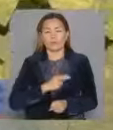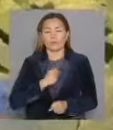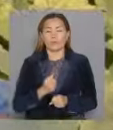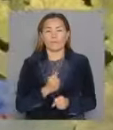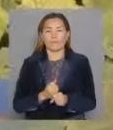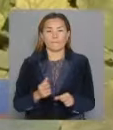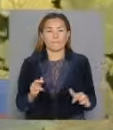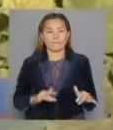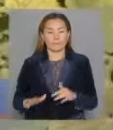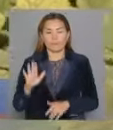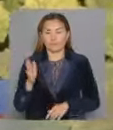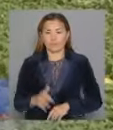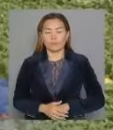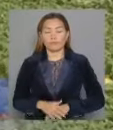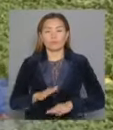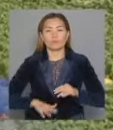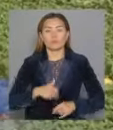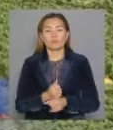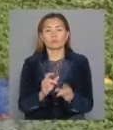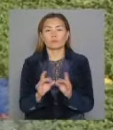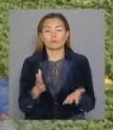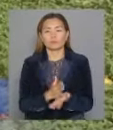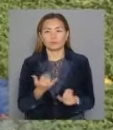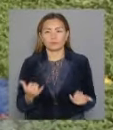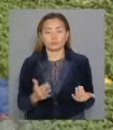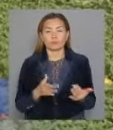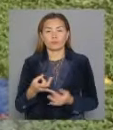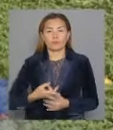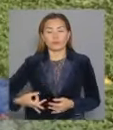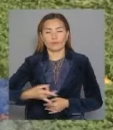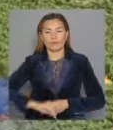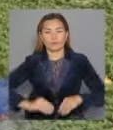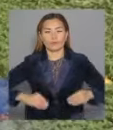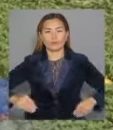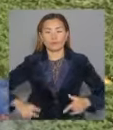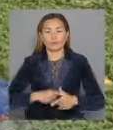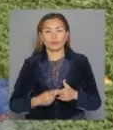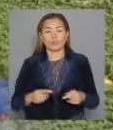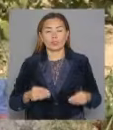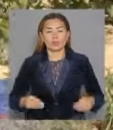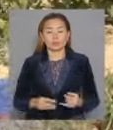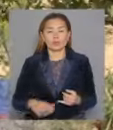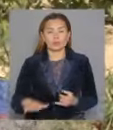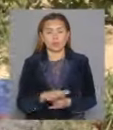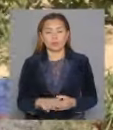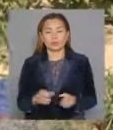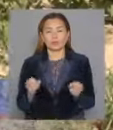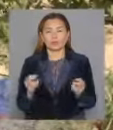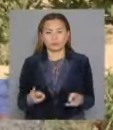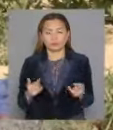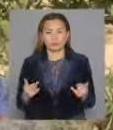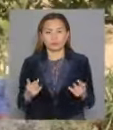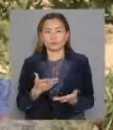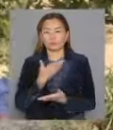жүргізіп жатырғанын хабарлады. Сала басшысының айтуына қарағанда аудандағы егіндік немесе шабындық жерлерге төніп тұрған әне бір